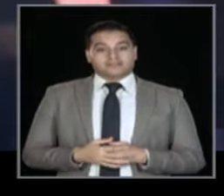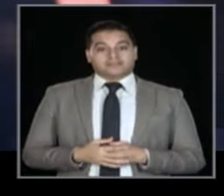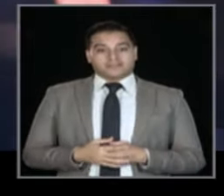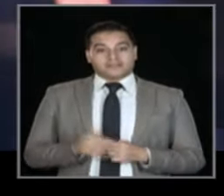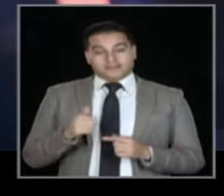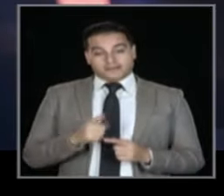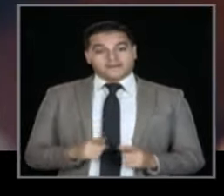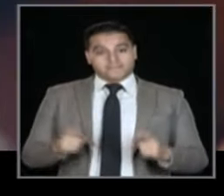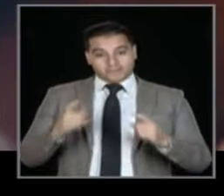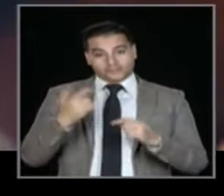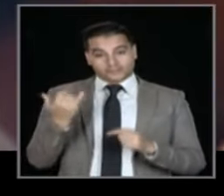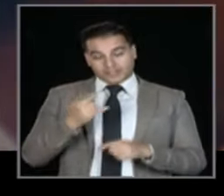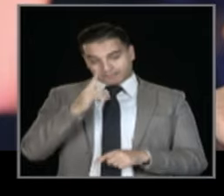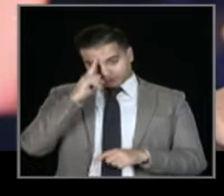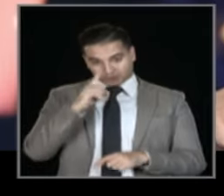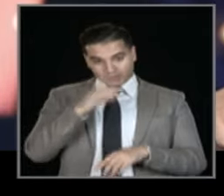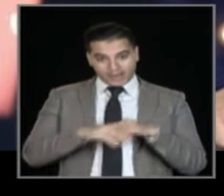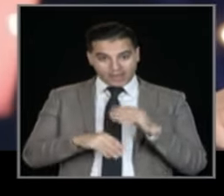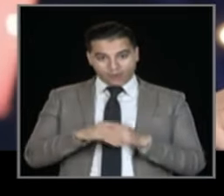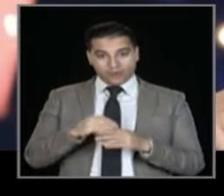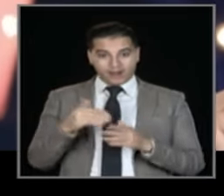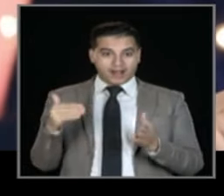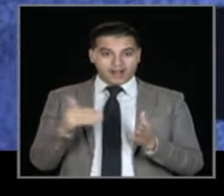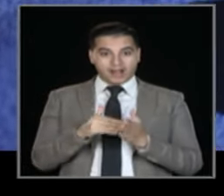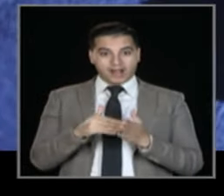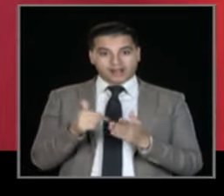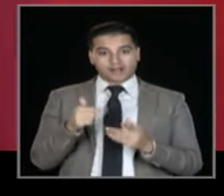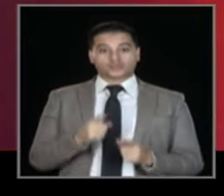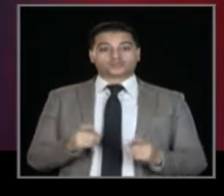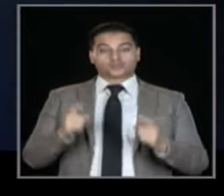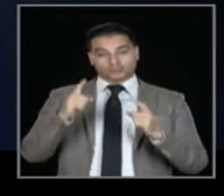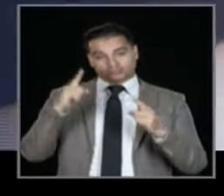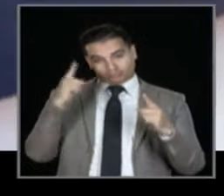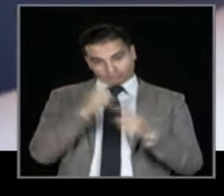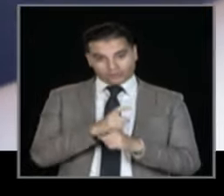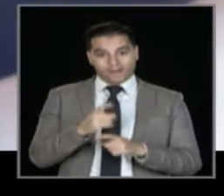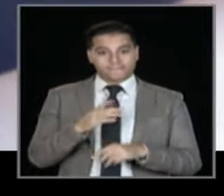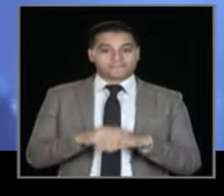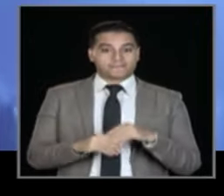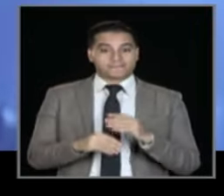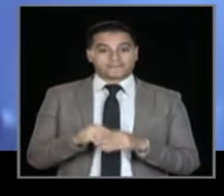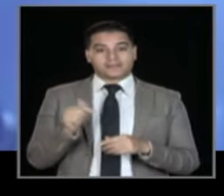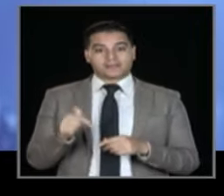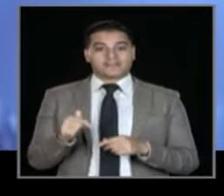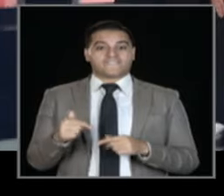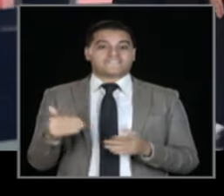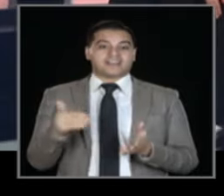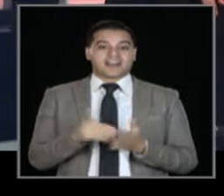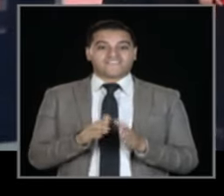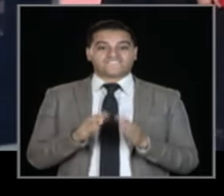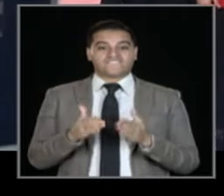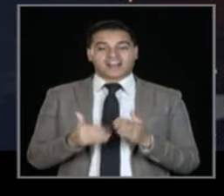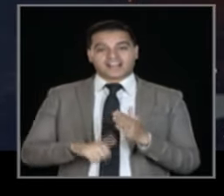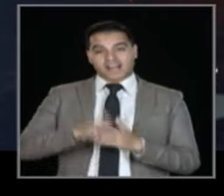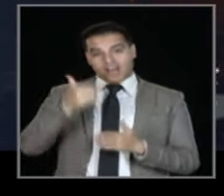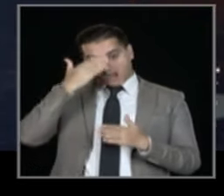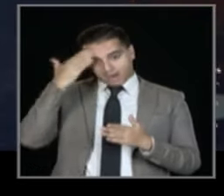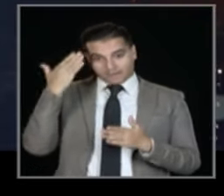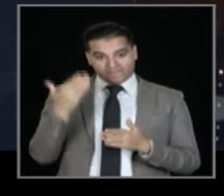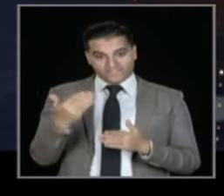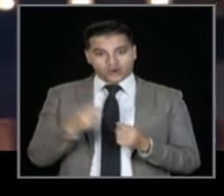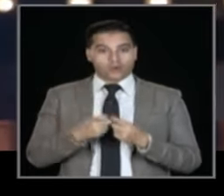الماتش مش سهل، لازم نفضل مركزين لحد آخر سؤال عشان نضمن التأهل لدور 16. في النهاية فريق هيكتسب خبرة